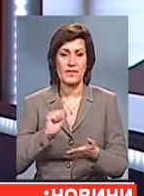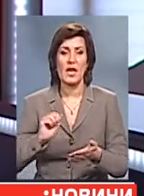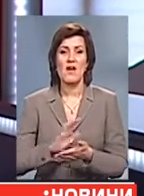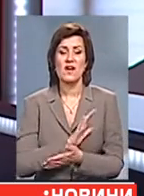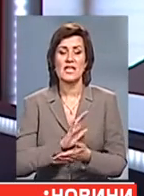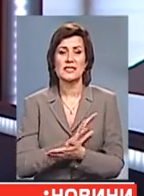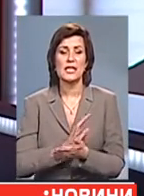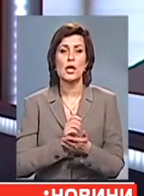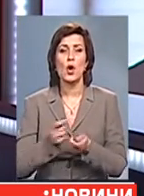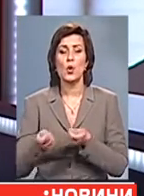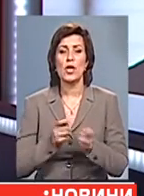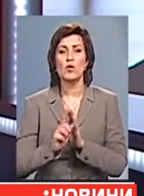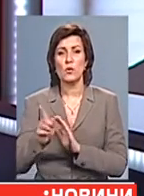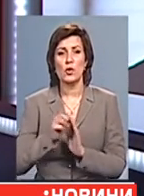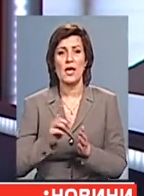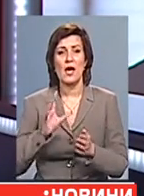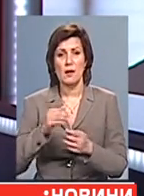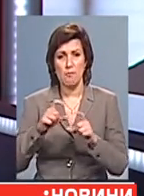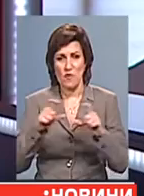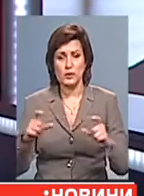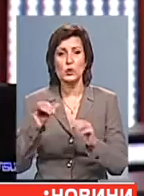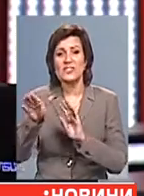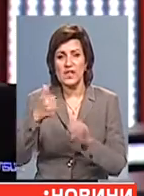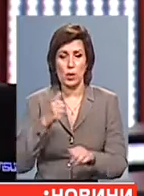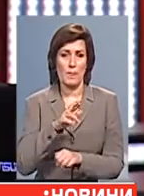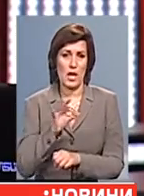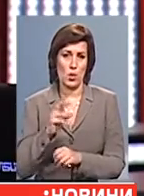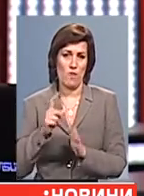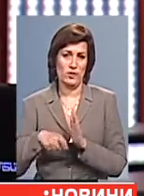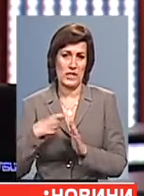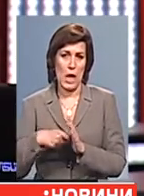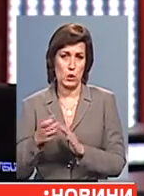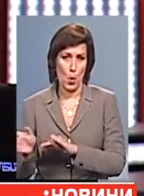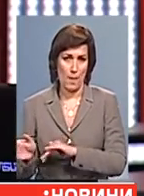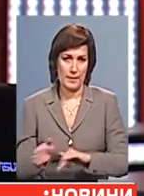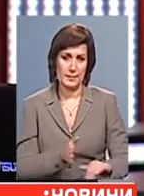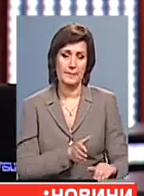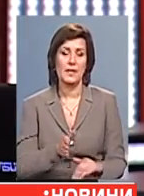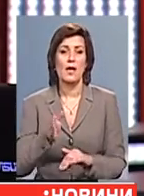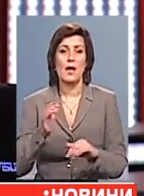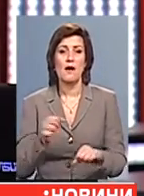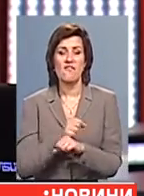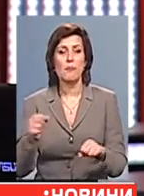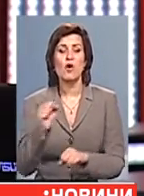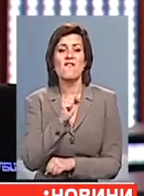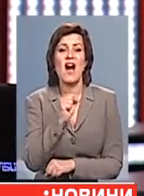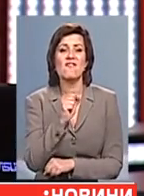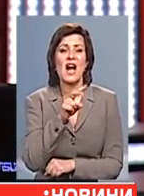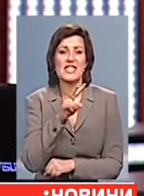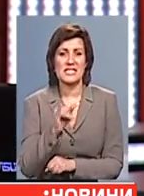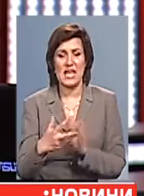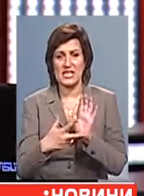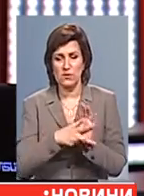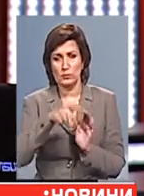кур'єр» повістку з викликом Януковича на допит. І до подій за межами України. Вибух в Афганістані. 8